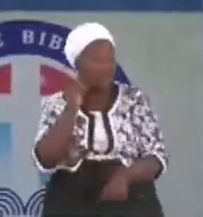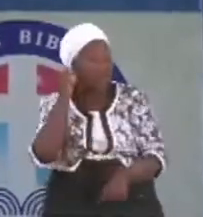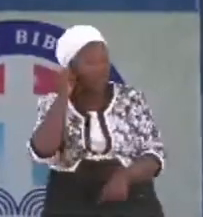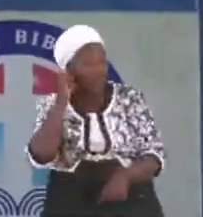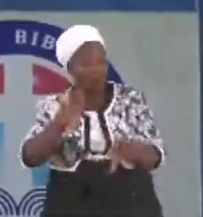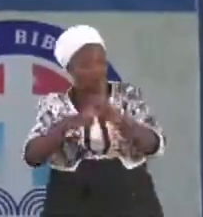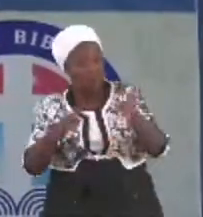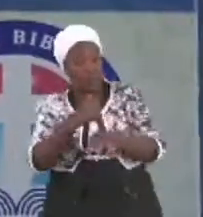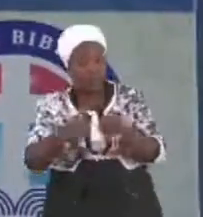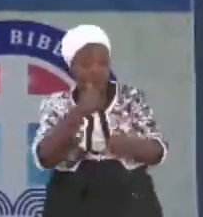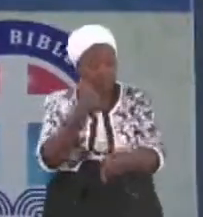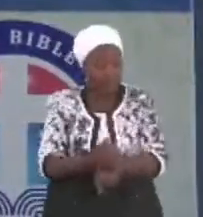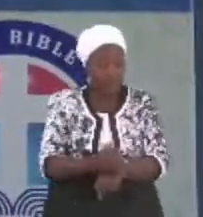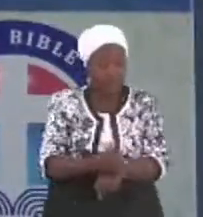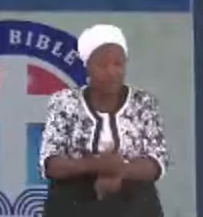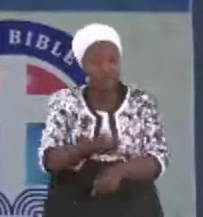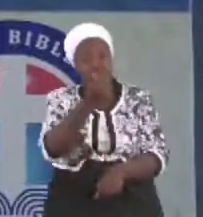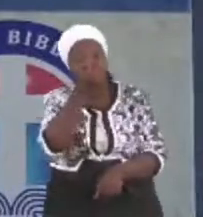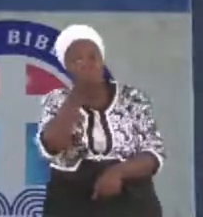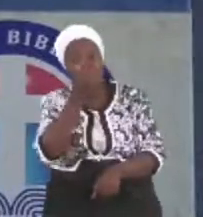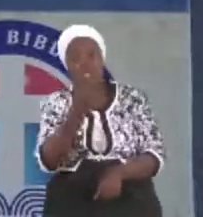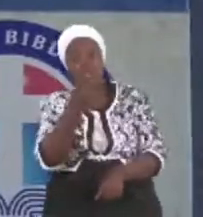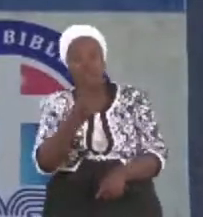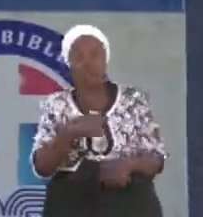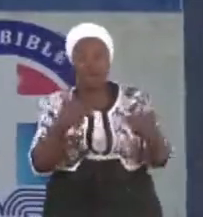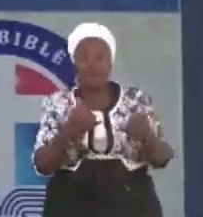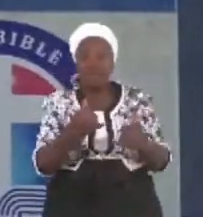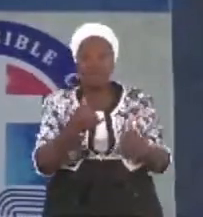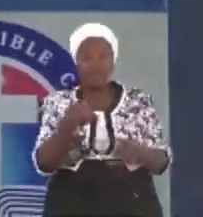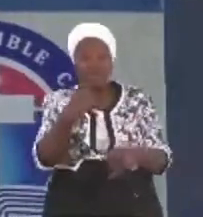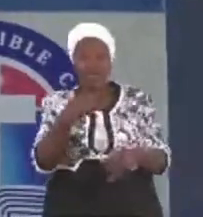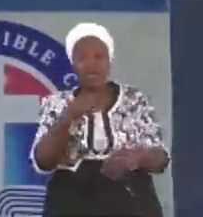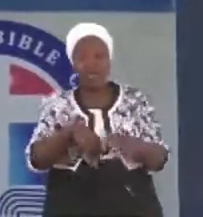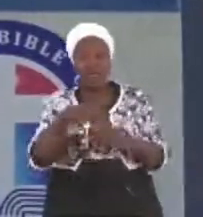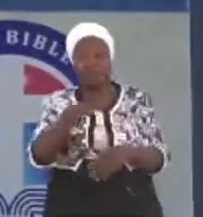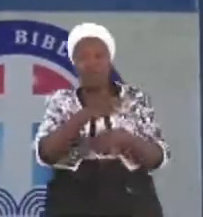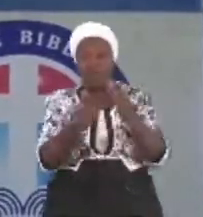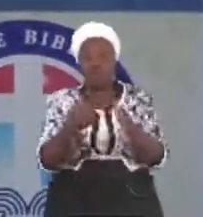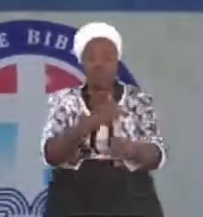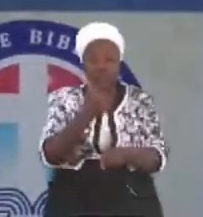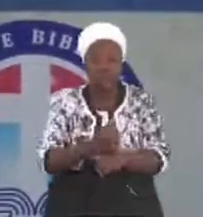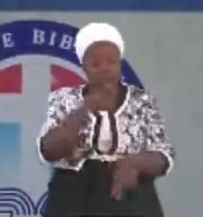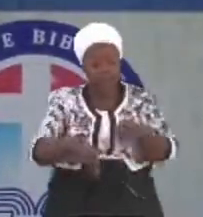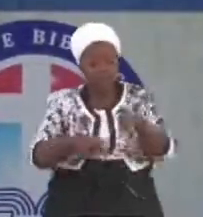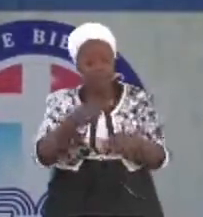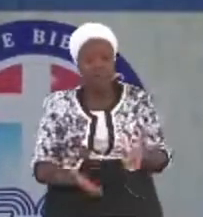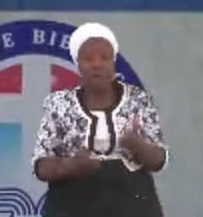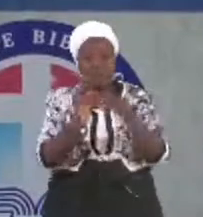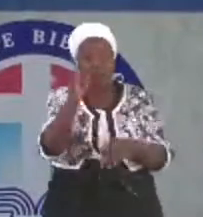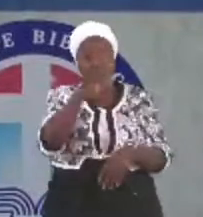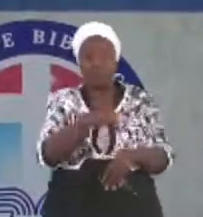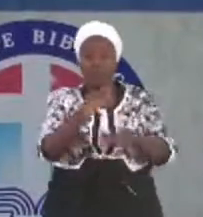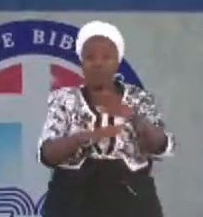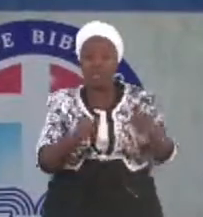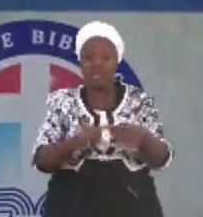oreilles sourdes confirmées. Les langues muettes qui parlent maintenant confirmées. Les paralytiques qui se lèvent et qui